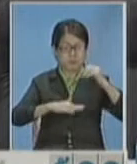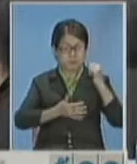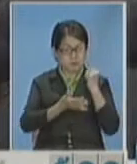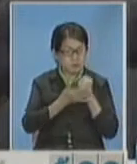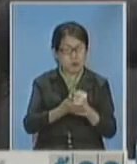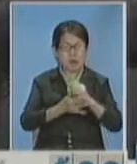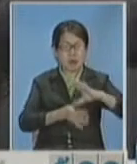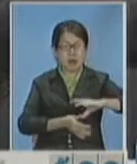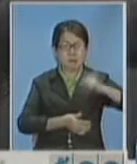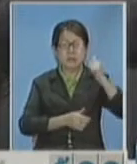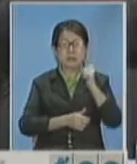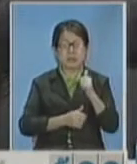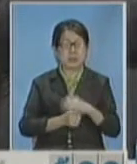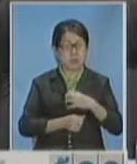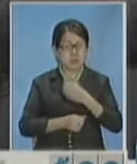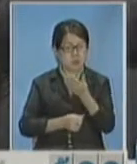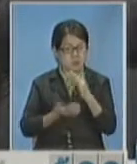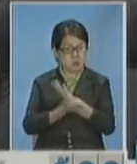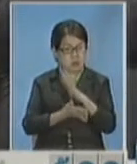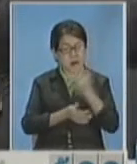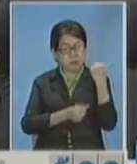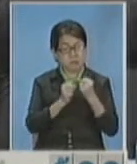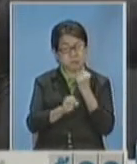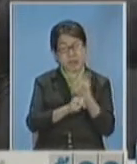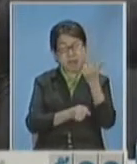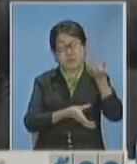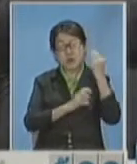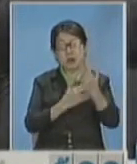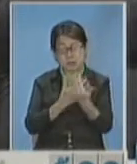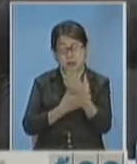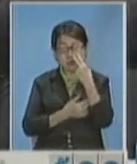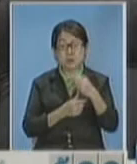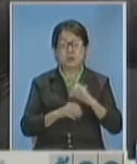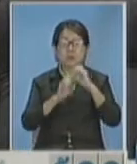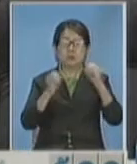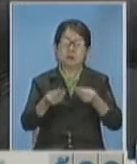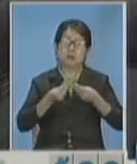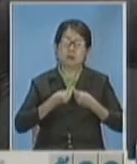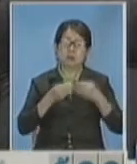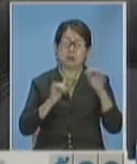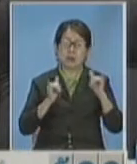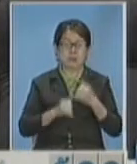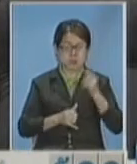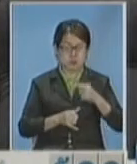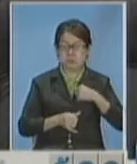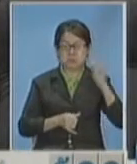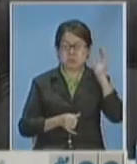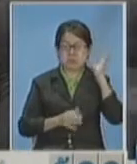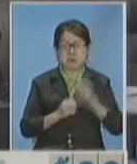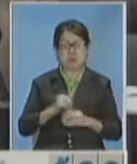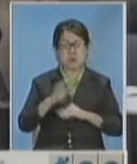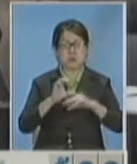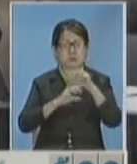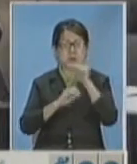แต่ดิฉันขอเอกสารของเก่าตั้งแต่ 2-3 ปีที่แล้วยังไม่ได้รับเลยนะคะก็ขอกราบเรียนด้วยว่าดิฉันไม่เชื่อมั่นในสำหรับโครง